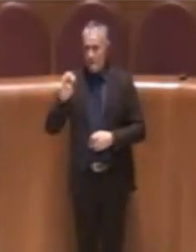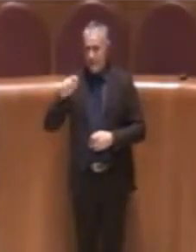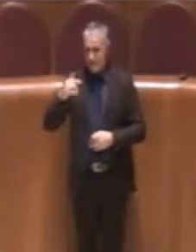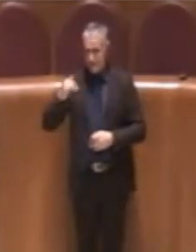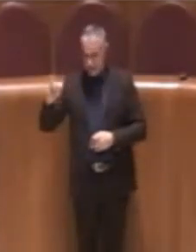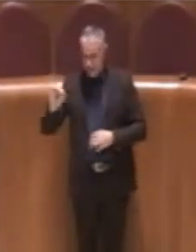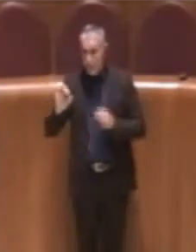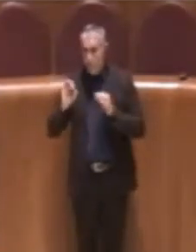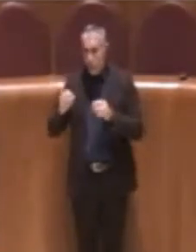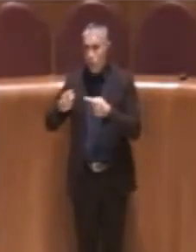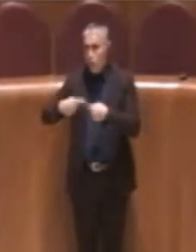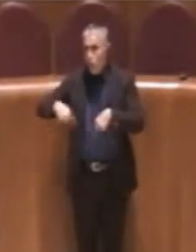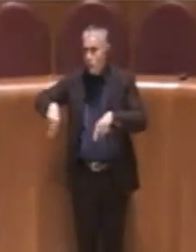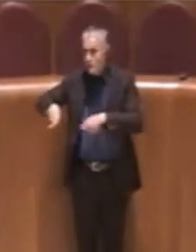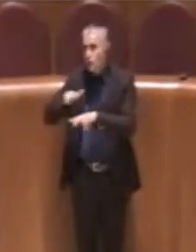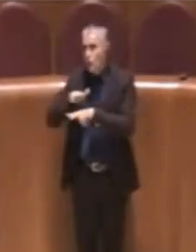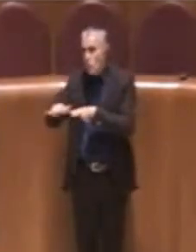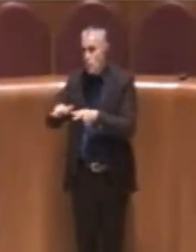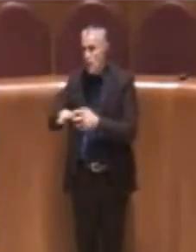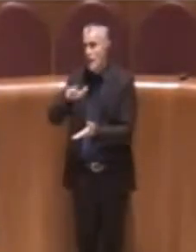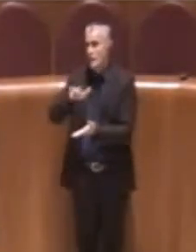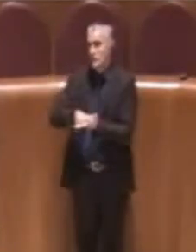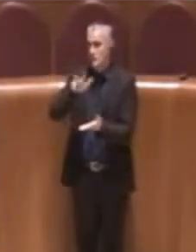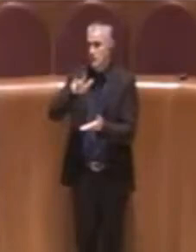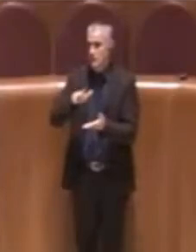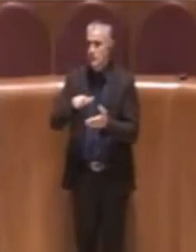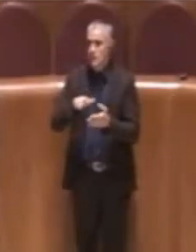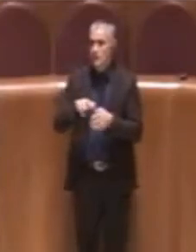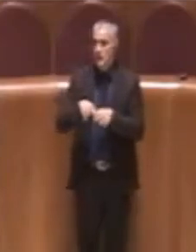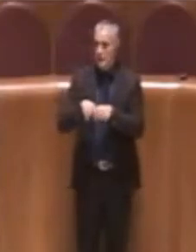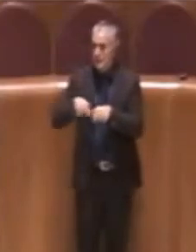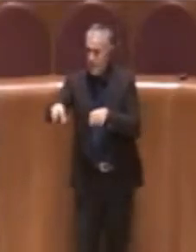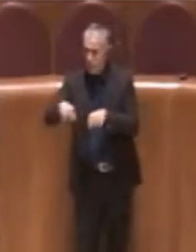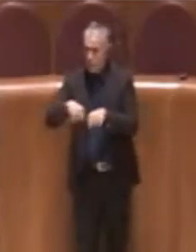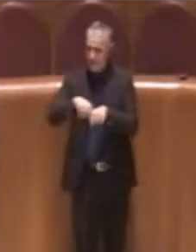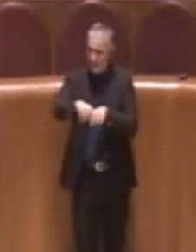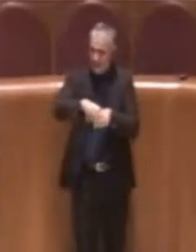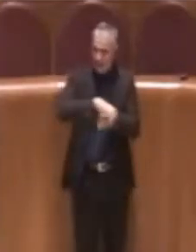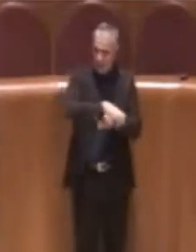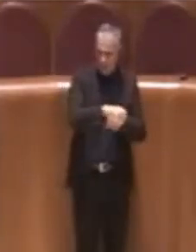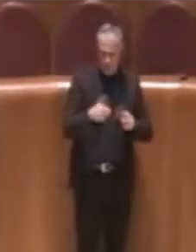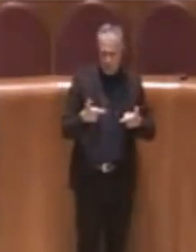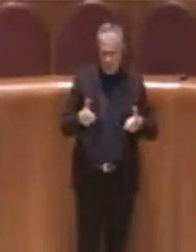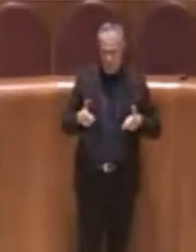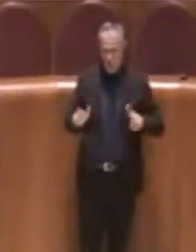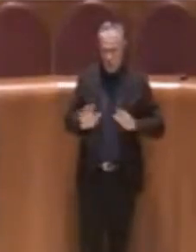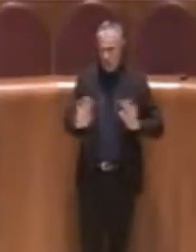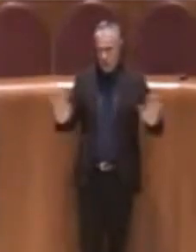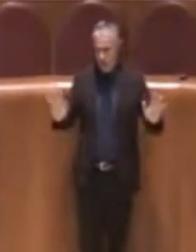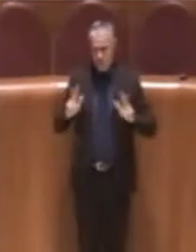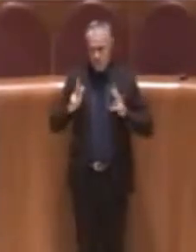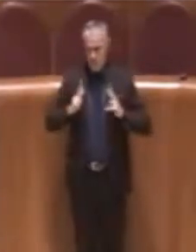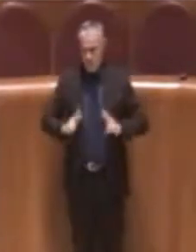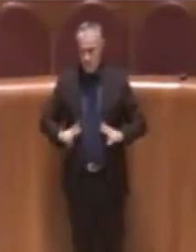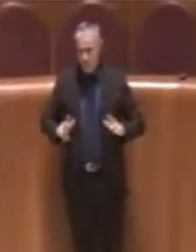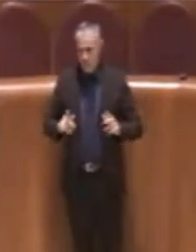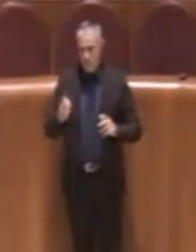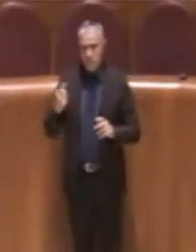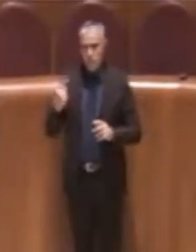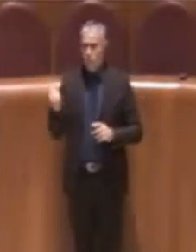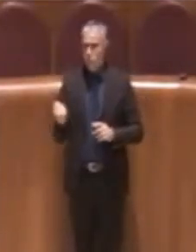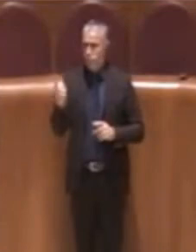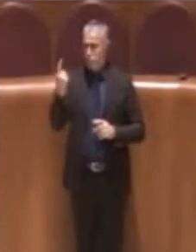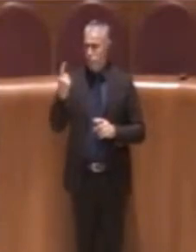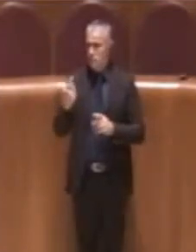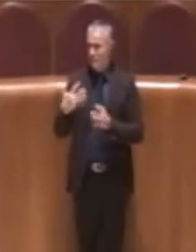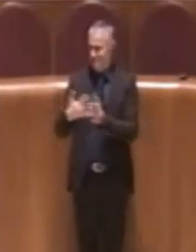Consiglio Comunale, quindi non c'è lo scandalo del decentramento amministrativo. Questo era uno dei pareri